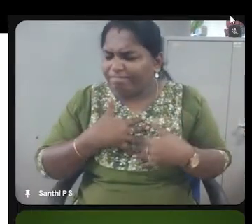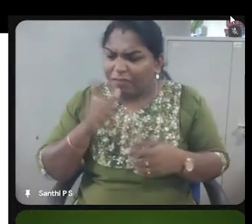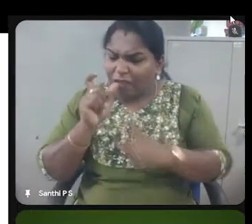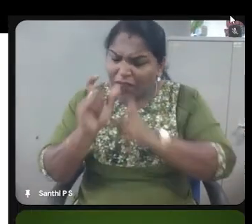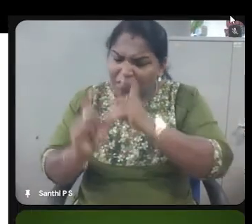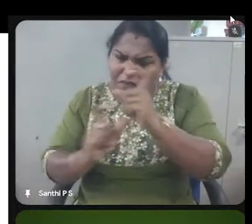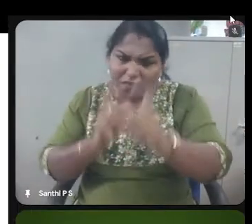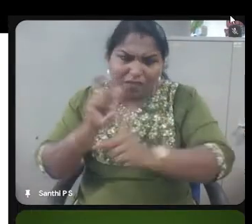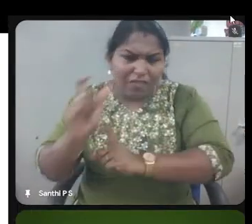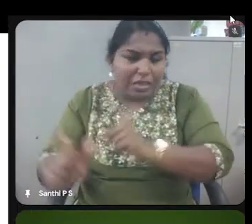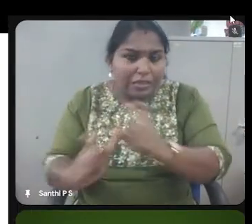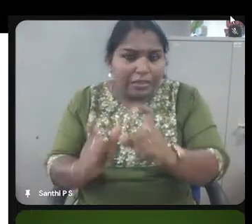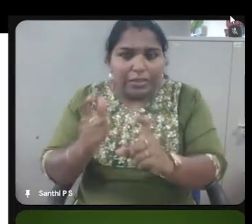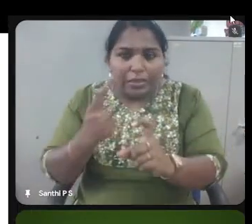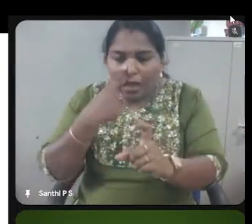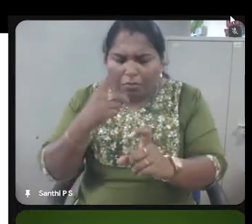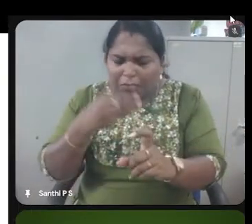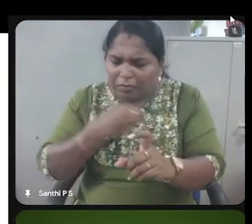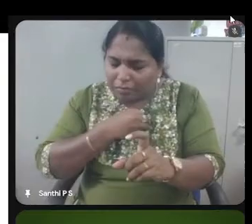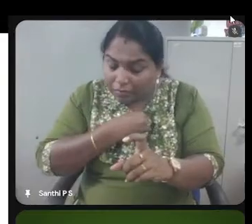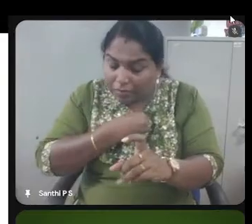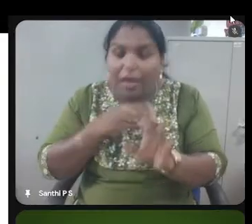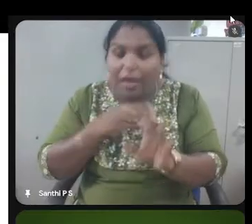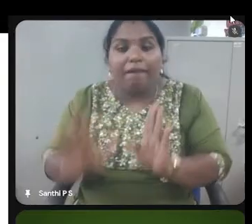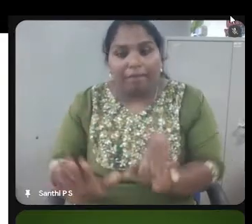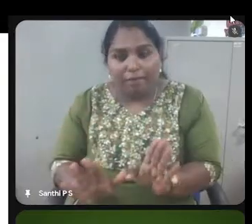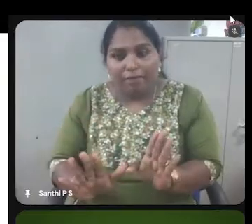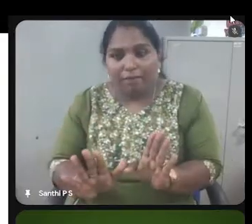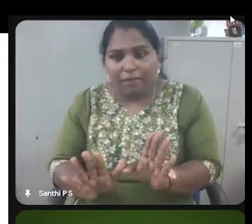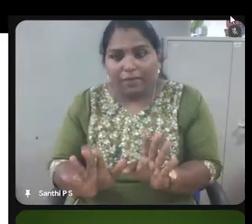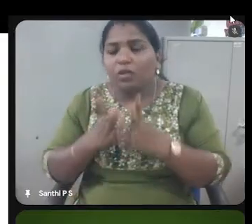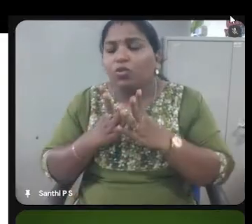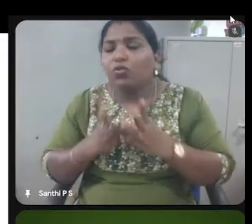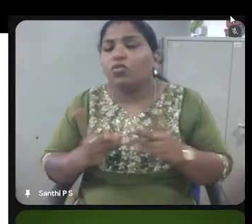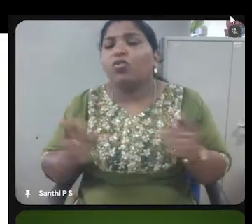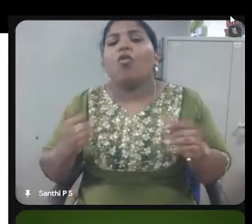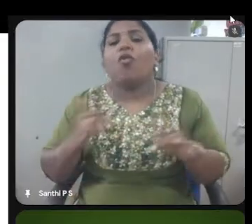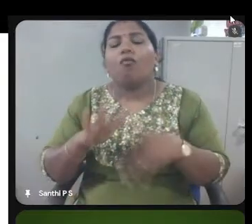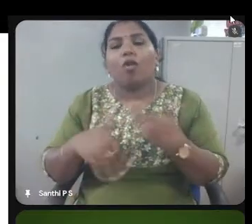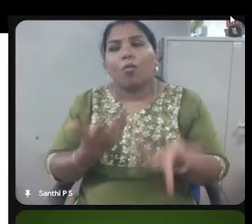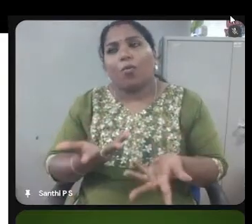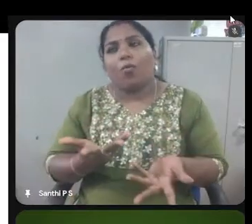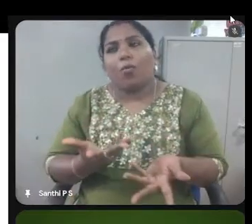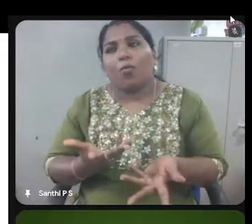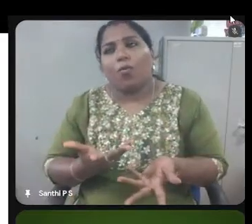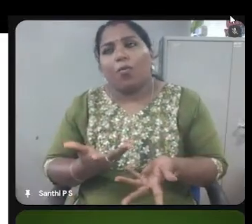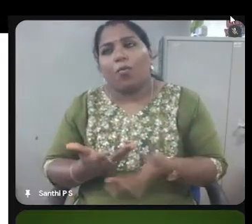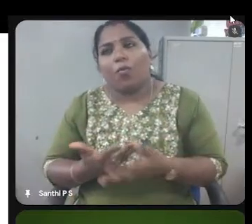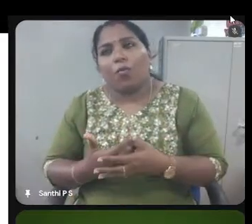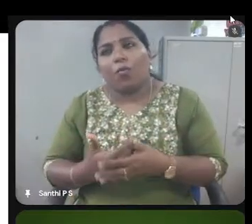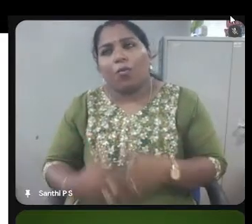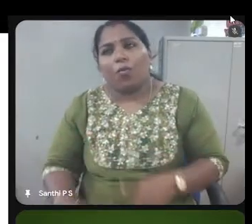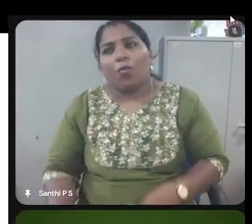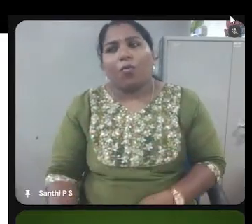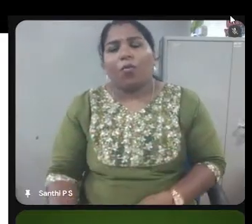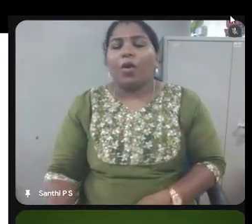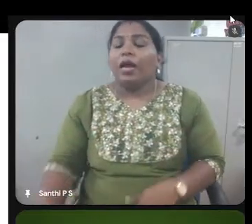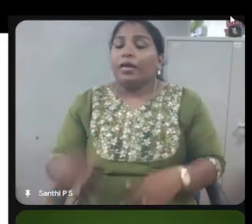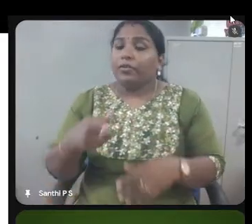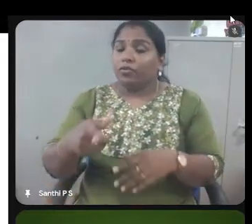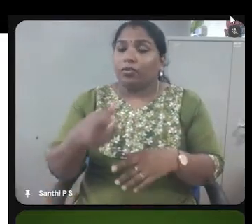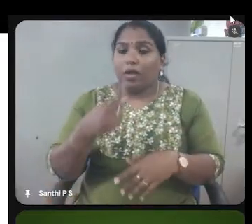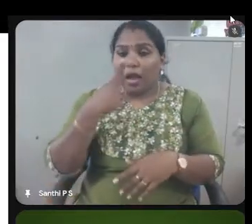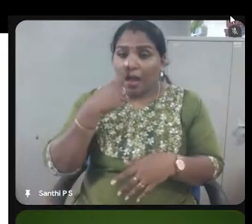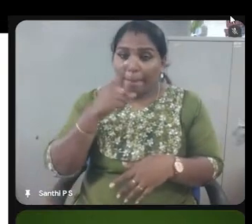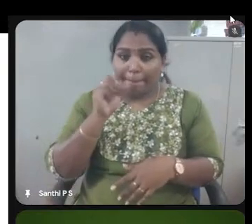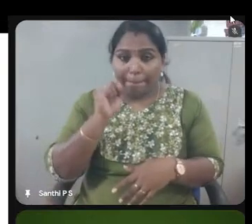ആള് പറയുന്നത്. അപ്പൊ അത് നമ്മൾ ഇത് എങ്ങനെയാണ് ഇതിനൊരു ആളിപ്പോ ഞാൻ ഇപ്പത്തെ എന്റെ കണ്ടീഷൻ വെച്ചിട്ടുണ്ടെങ്കിൽ